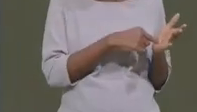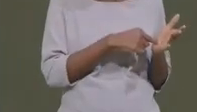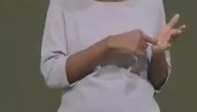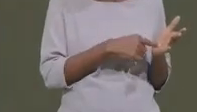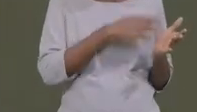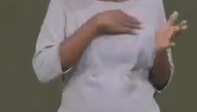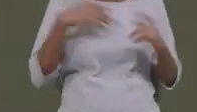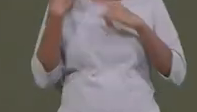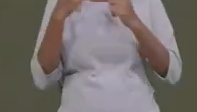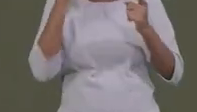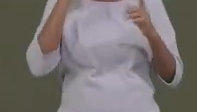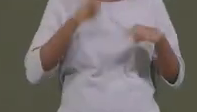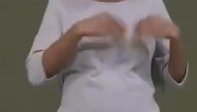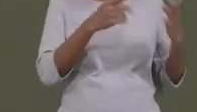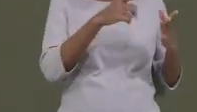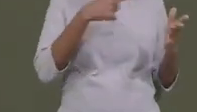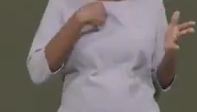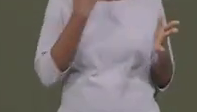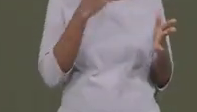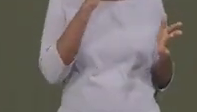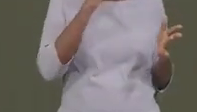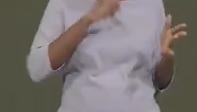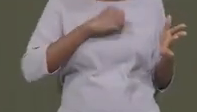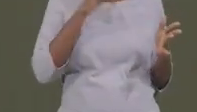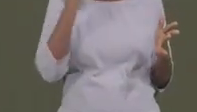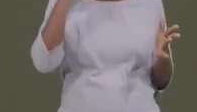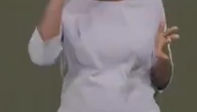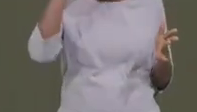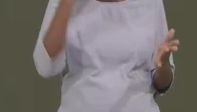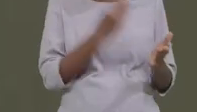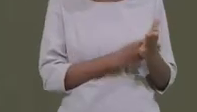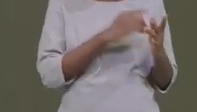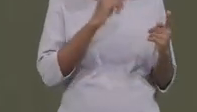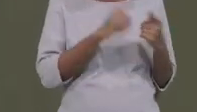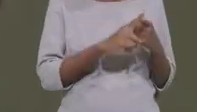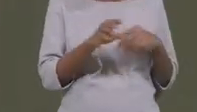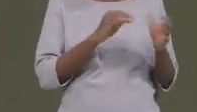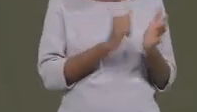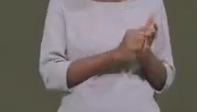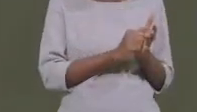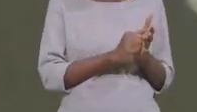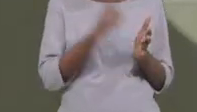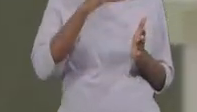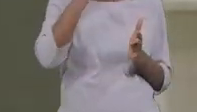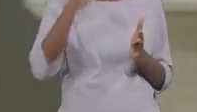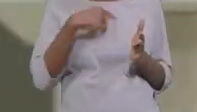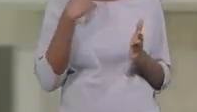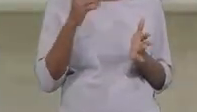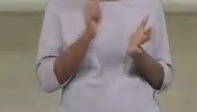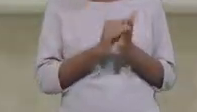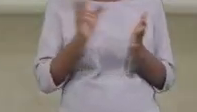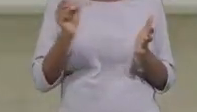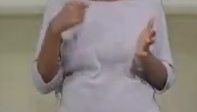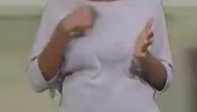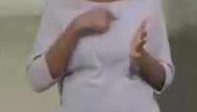ça. Et comme c'est le Père qui t'a donné ça, qui suit son fils pour ôter ça, il n'a jamais dit ça. Alors nous